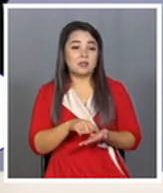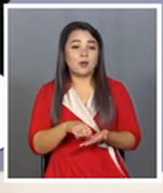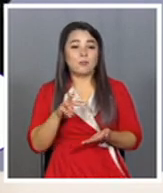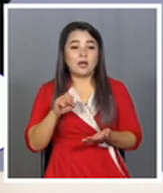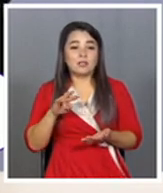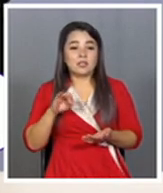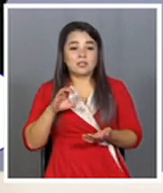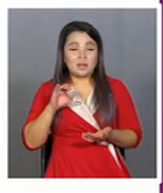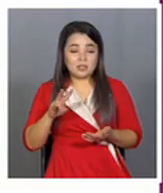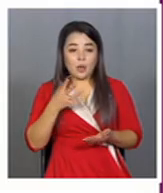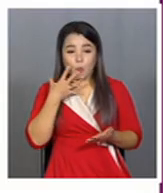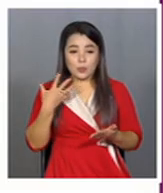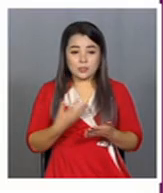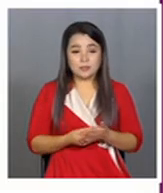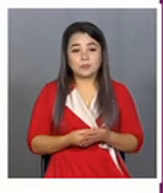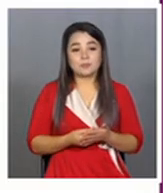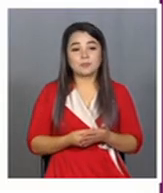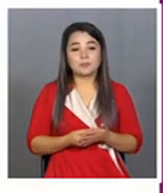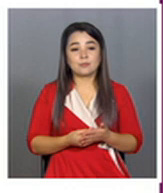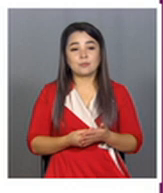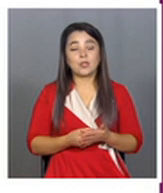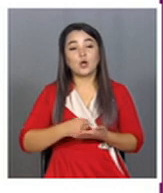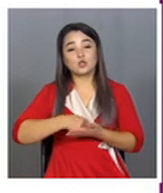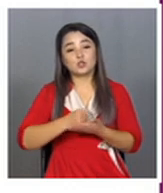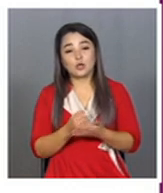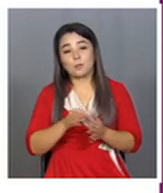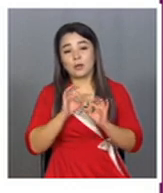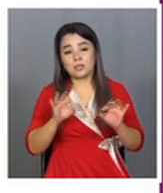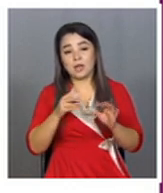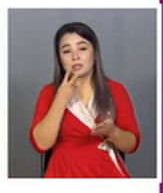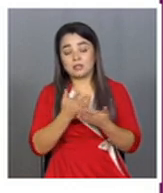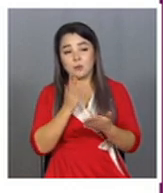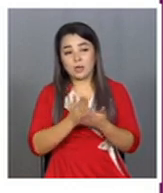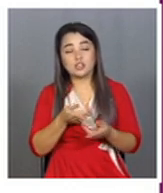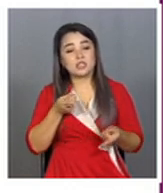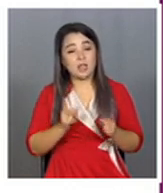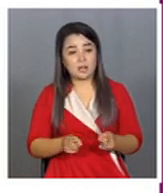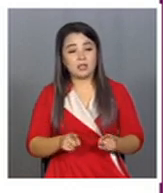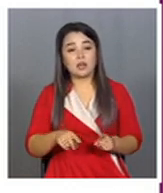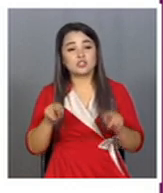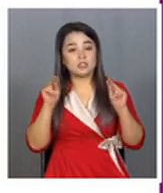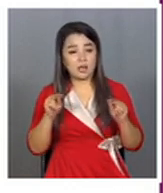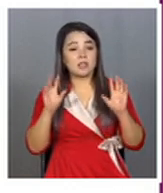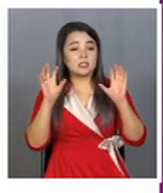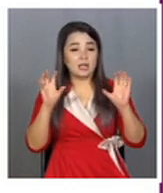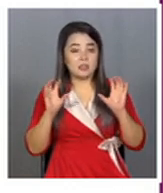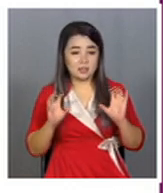Монтескье өзінің тұжырымдамаларында нағыз әділ заң